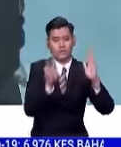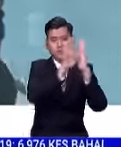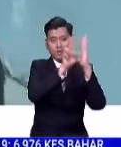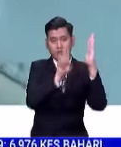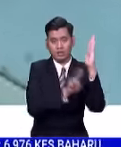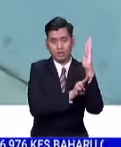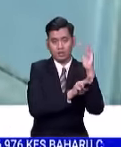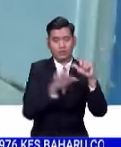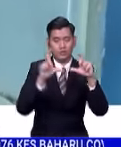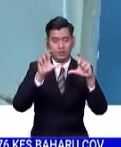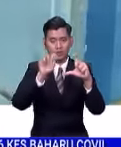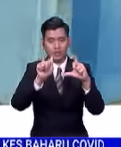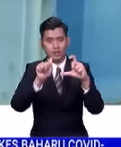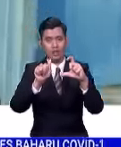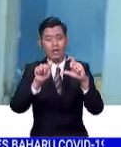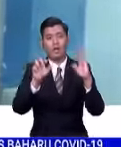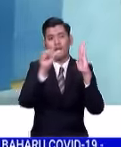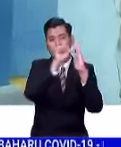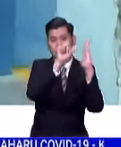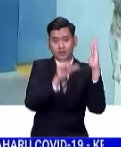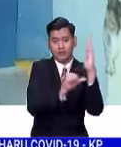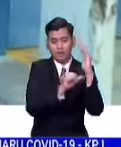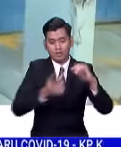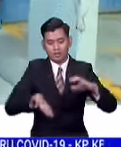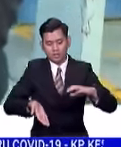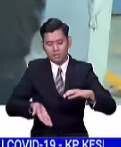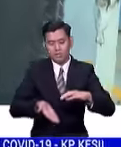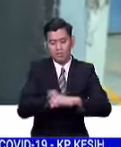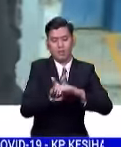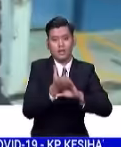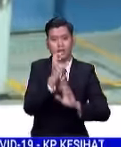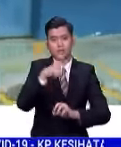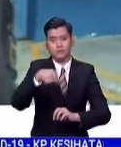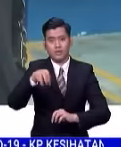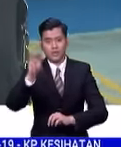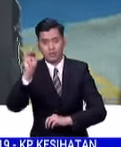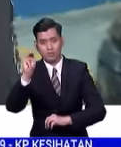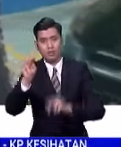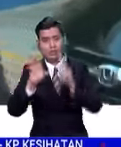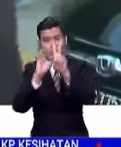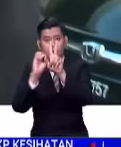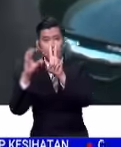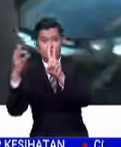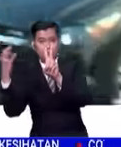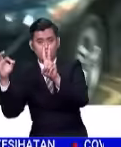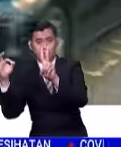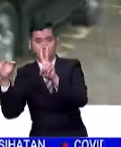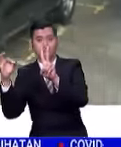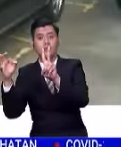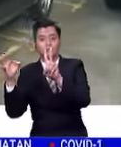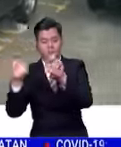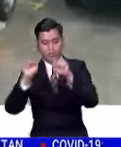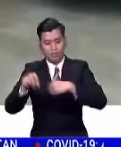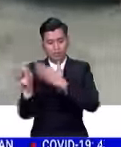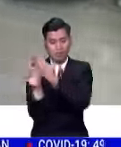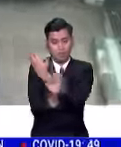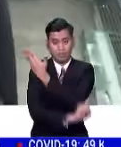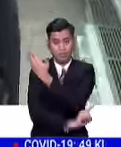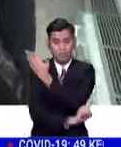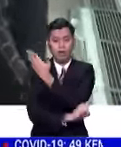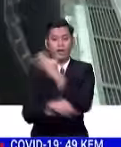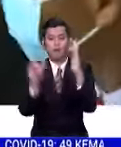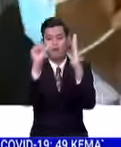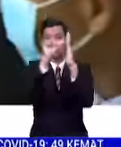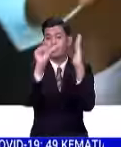16A-B Akta Suruhanjaya Pencegahan Rasuah Malaysia SPRM 2009. Boleh dihukum mengikut Seksyen 24 Akta yang